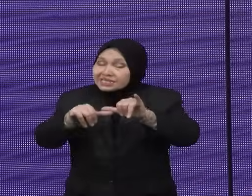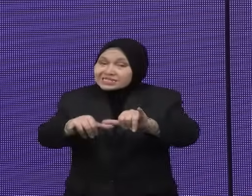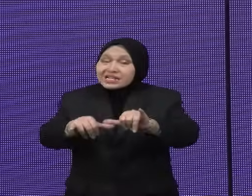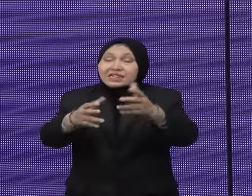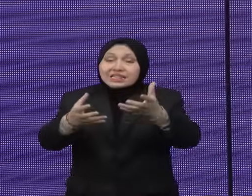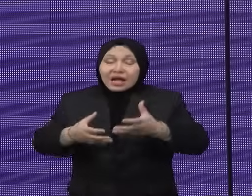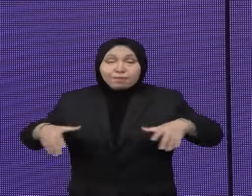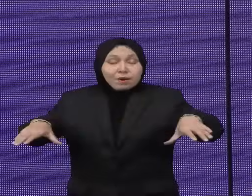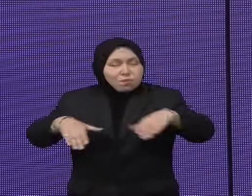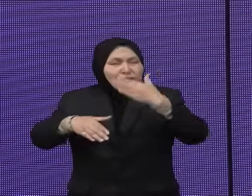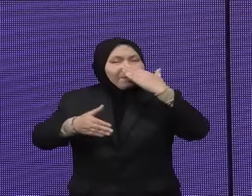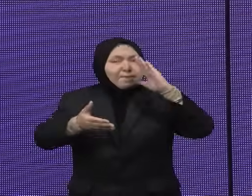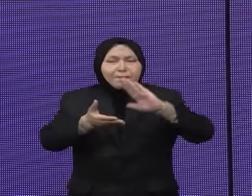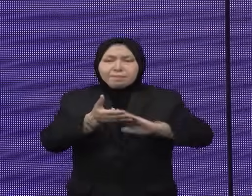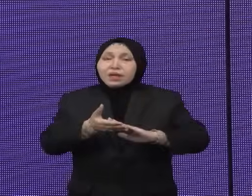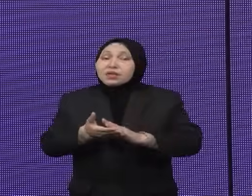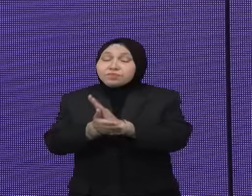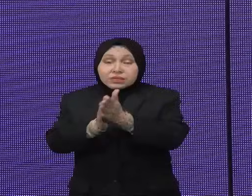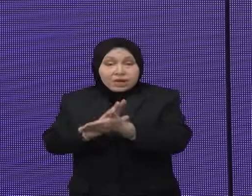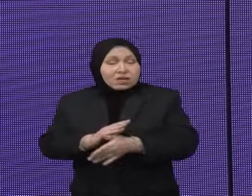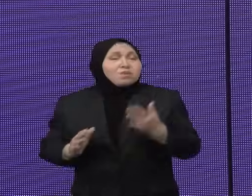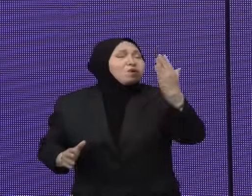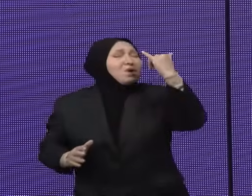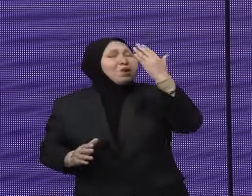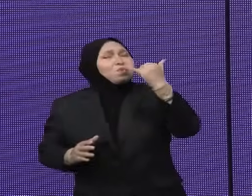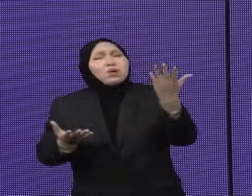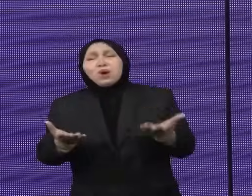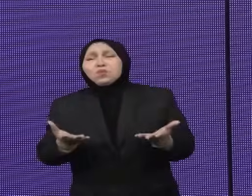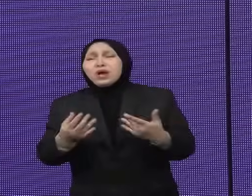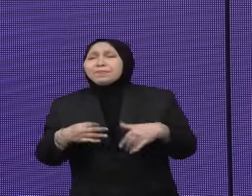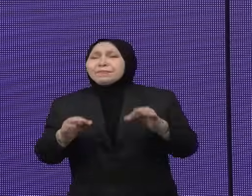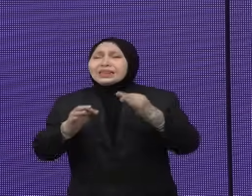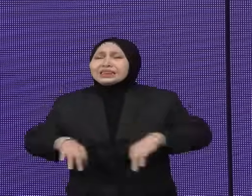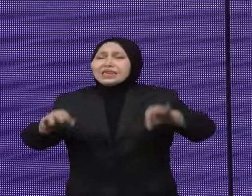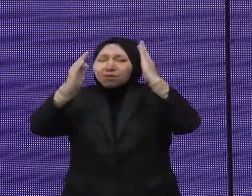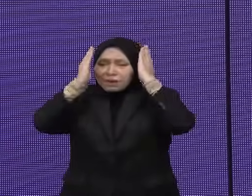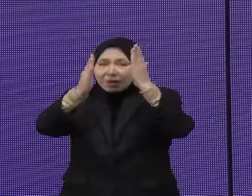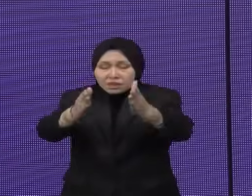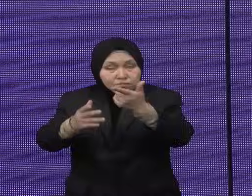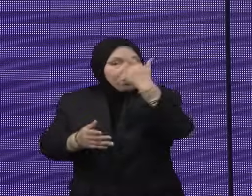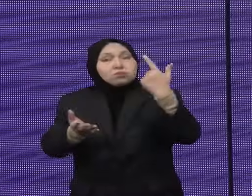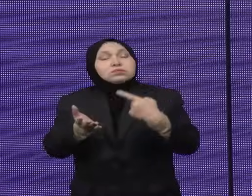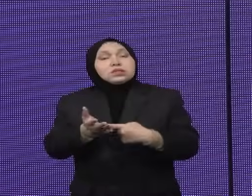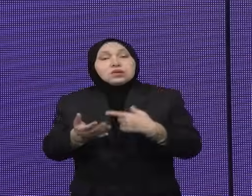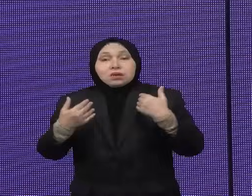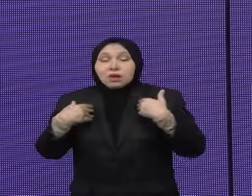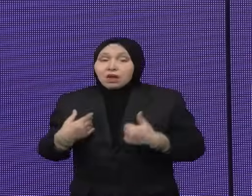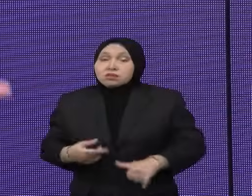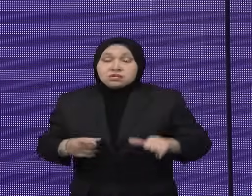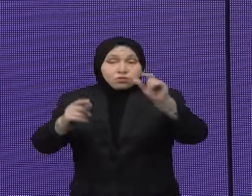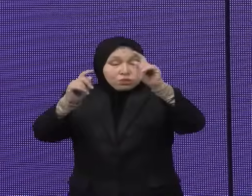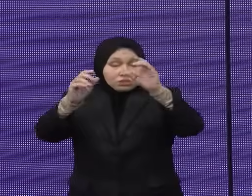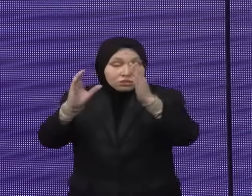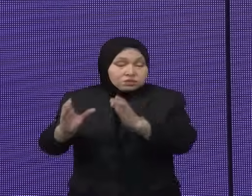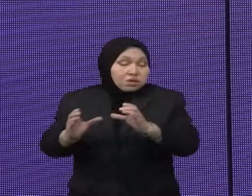ingin berbuat fahisyah. Dan mengapa perkara ini penting diberi perhatian? Kerana ini sebagai tata cara